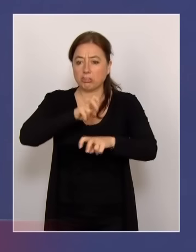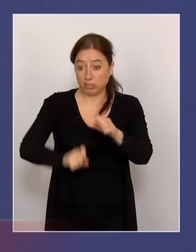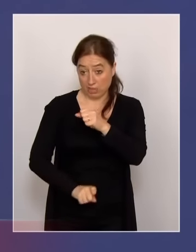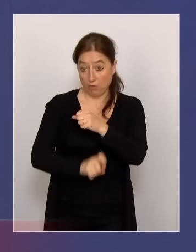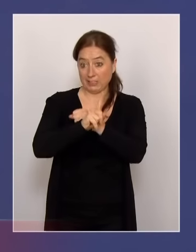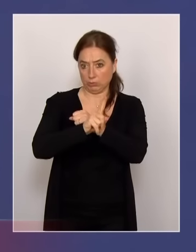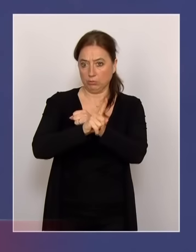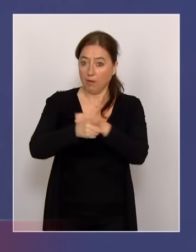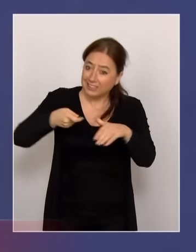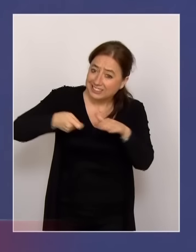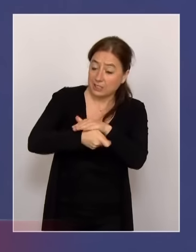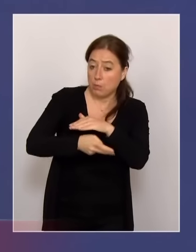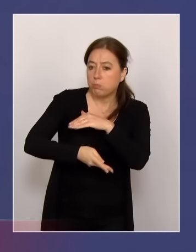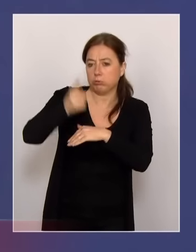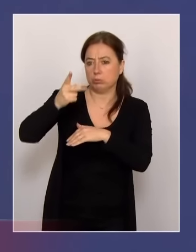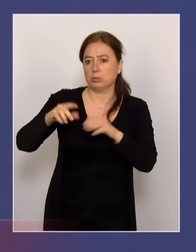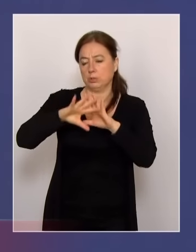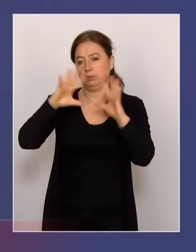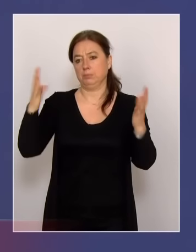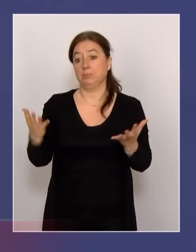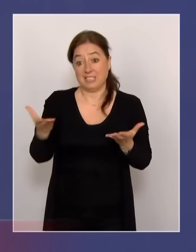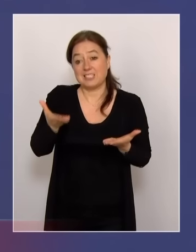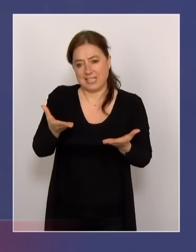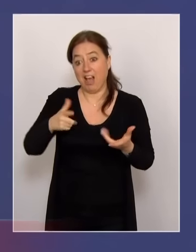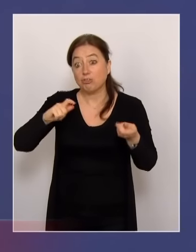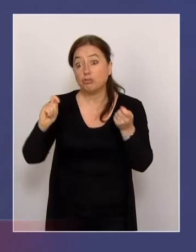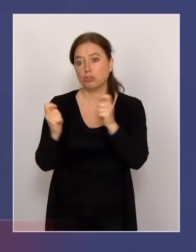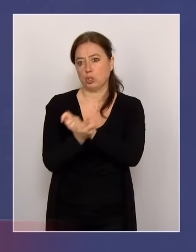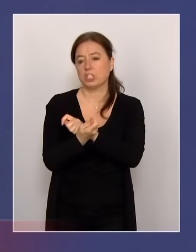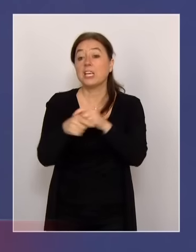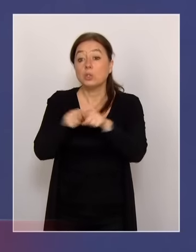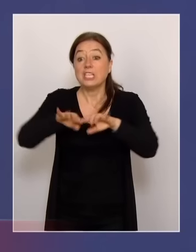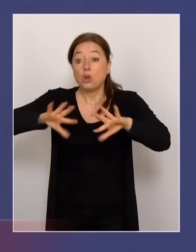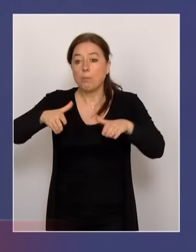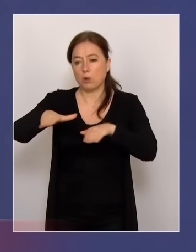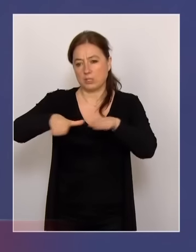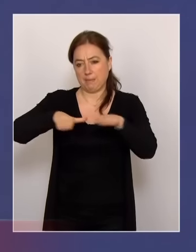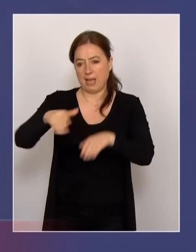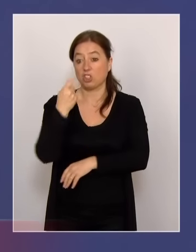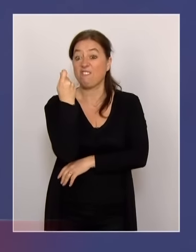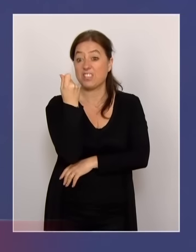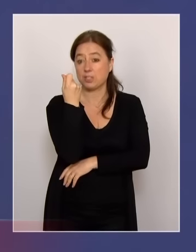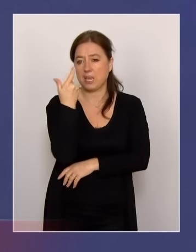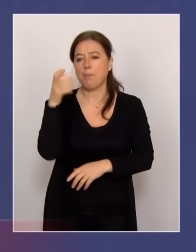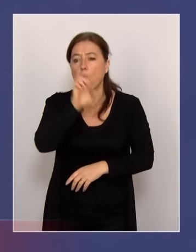ce changement de notre paradigme monétaire, budgétaire et financier.